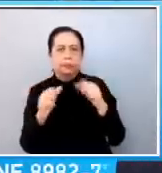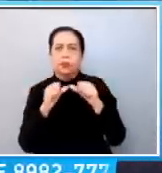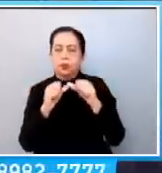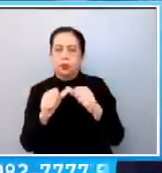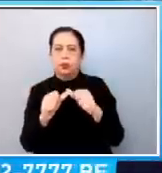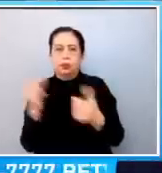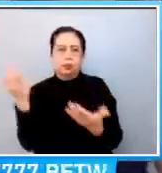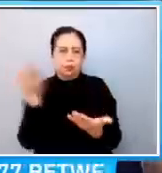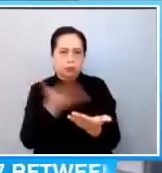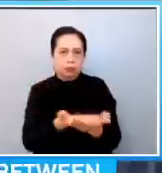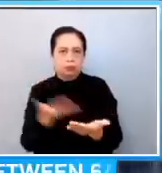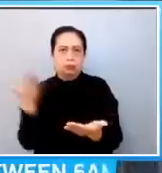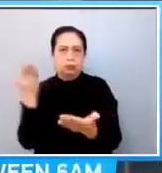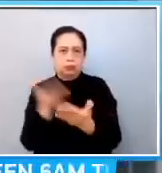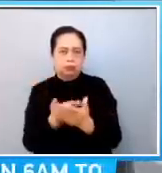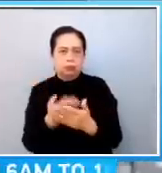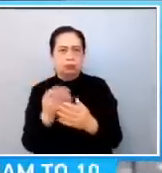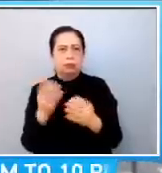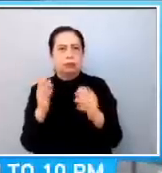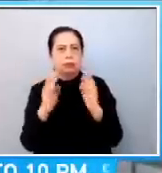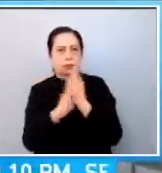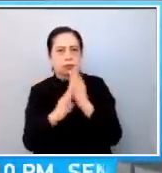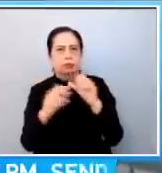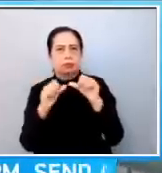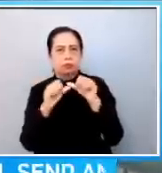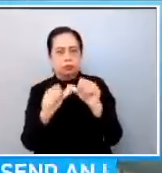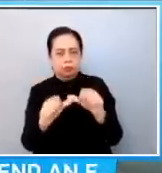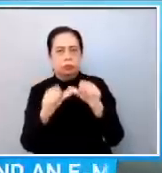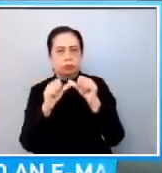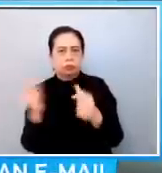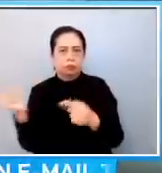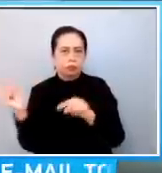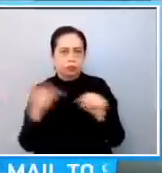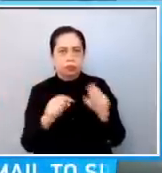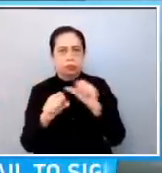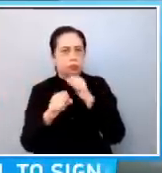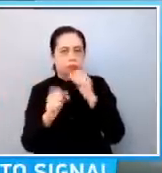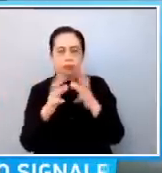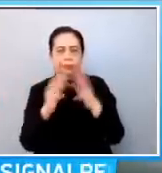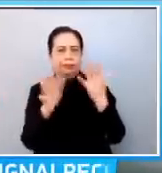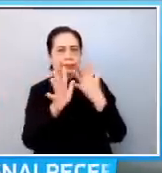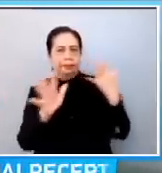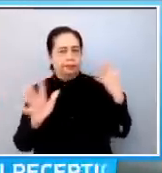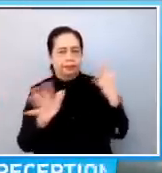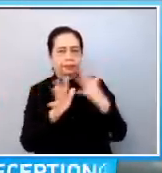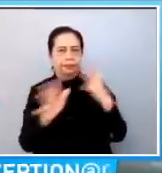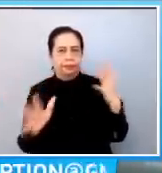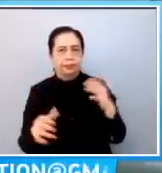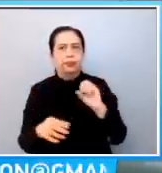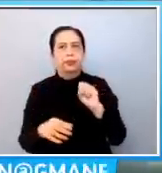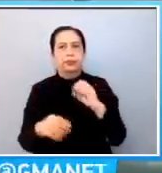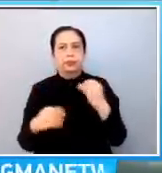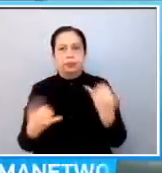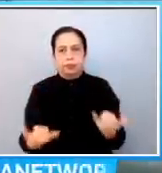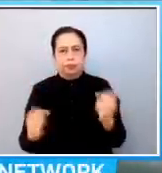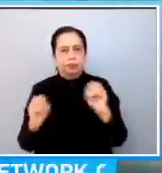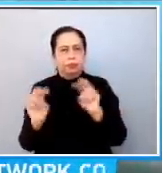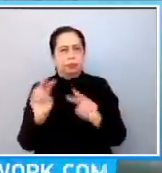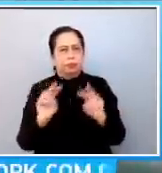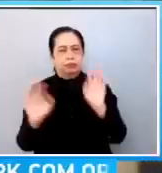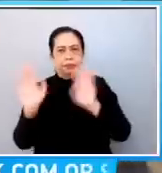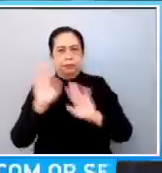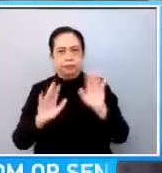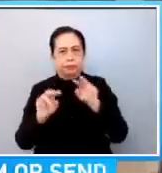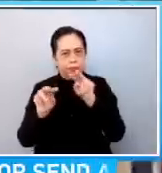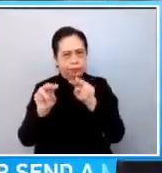ng bus kaya hindi naiipon at hindi nagkakaroon ng mahabang pila. So ngayon, wala pa namang nakikitang problema. Abangan natin sa